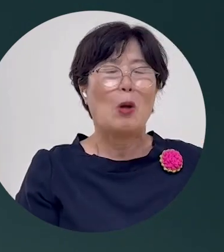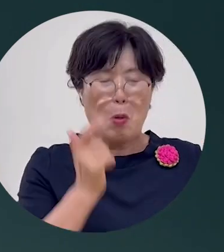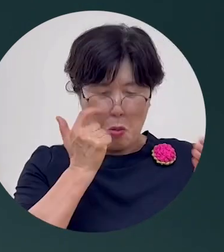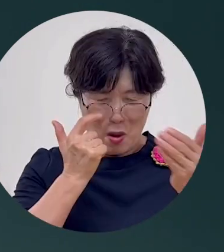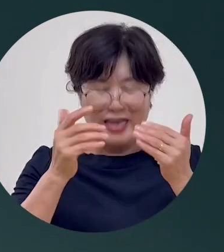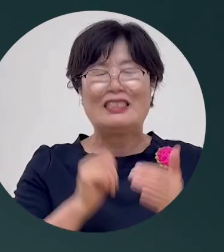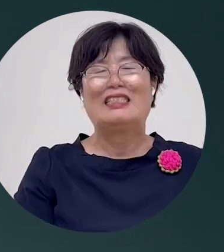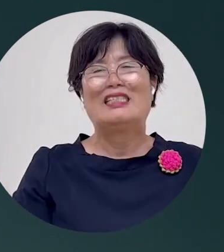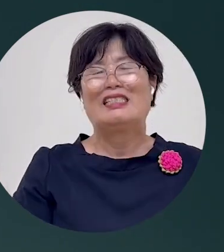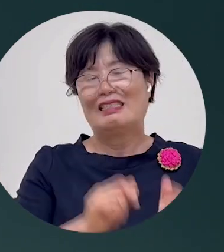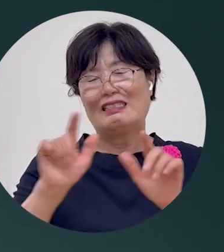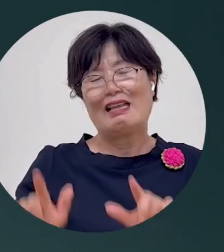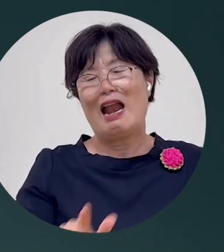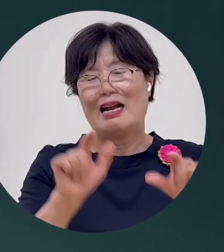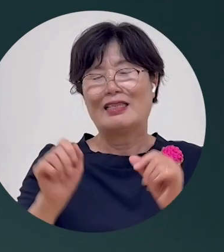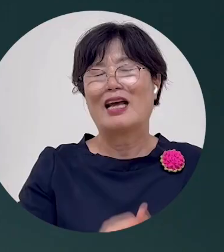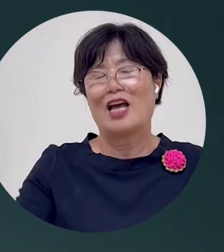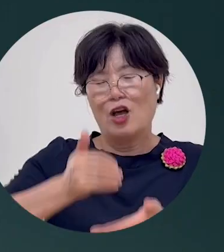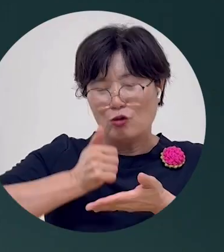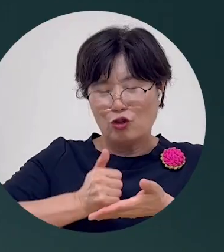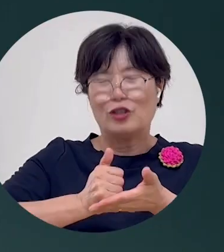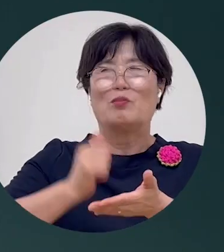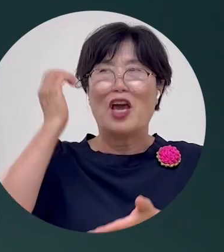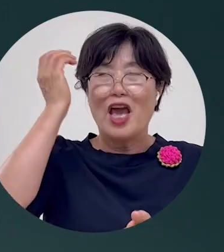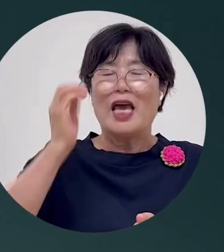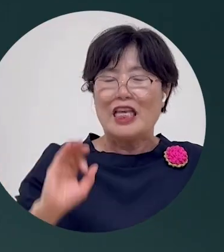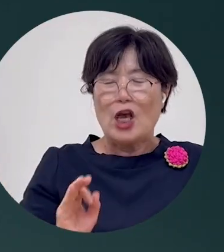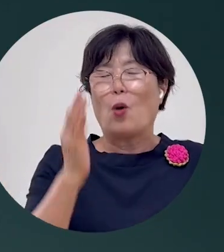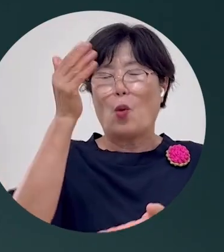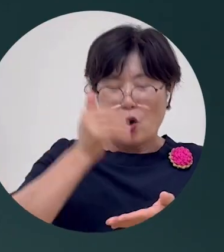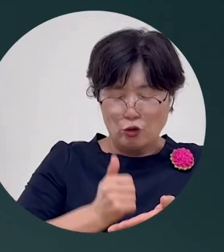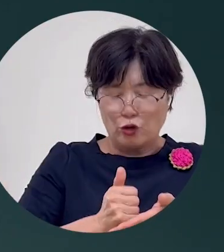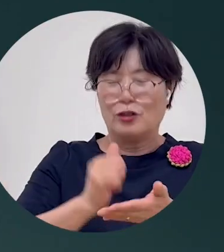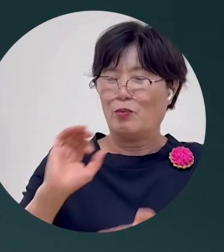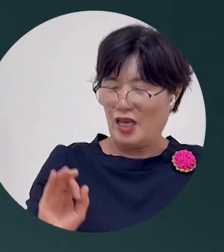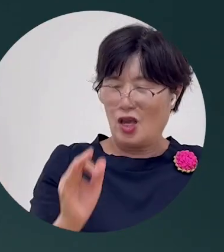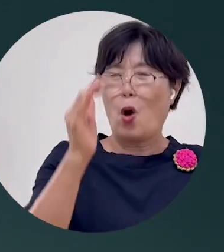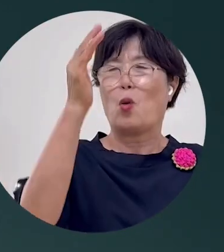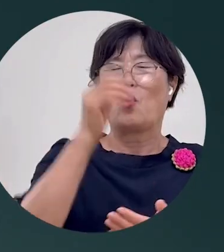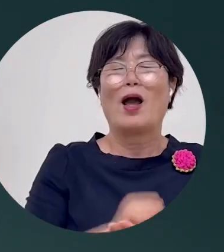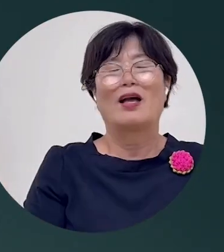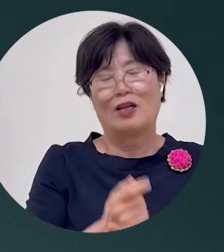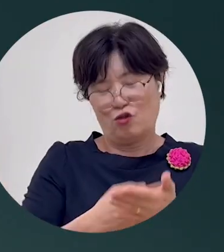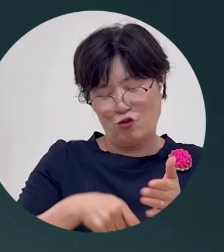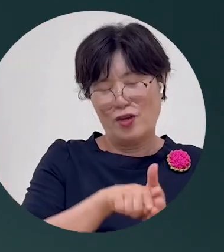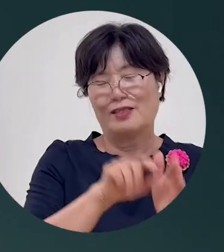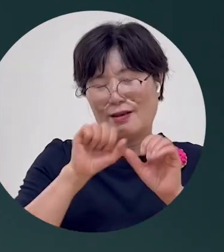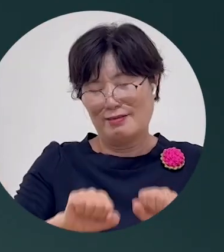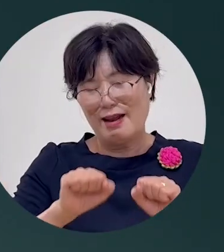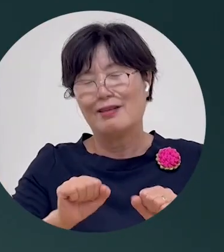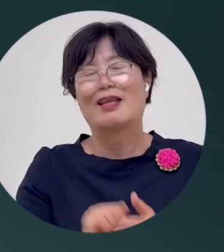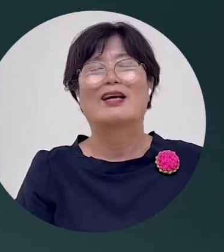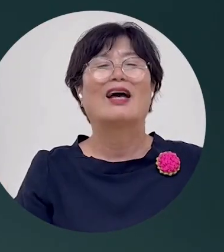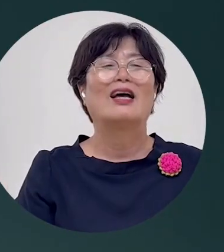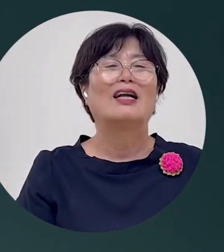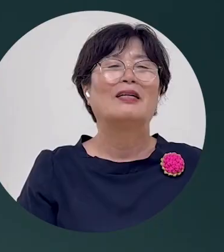화끈하게 살다가 주의 영광 위에, 우리는 주의 영광 위에 살 만한 그런 존재의 가치는 못 되지만,